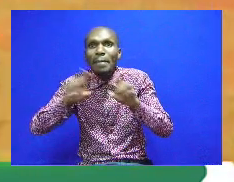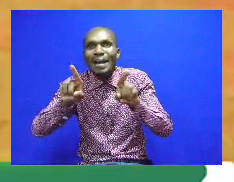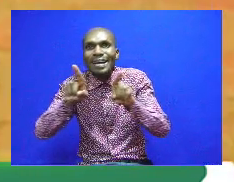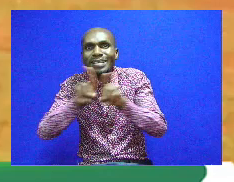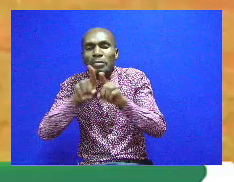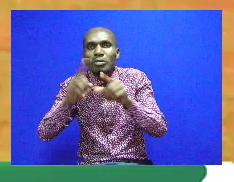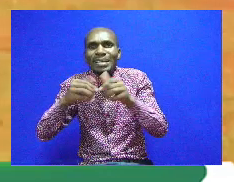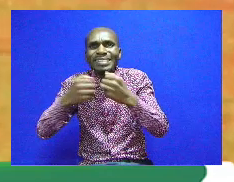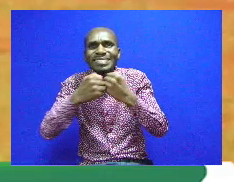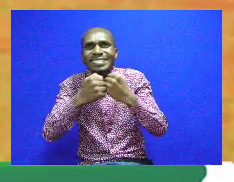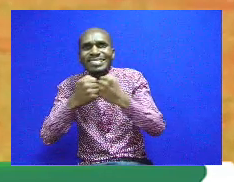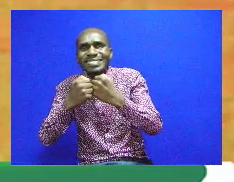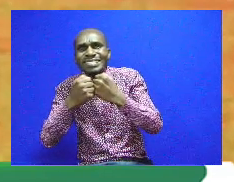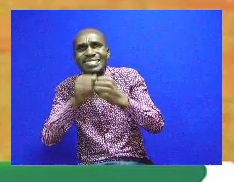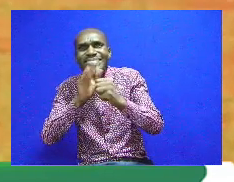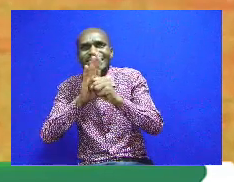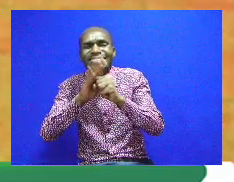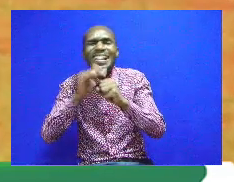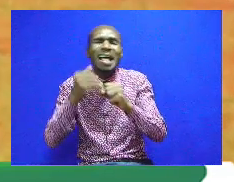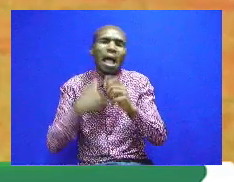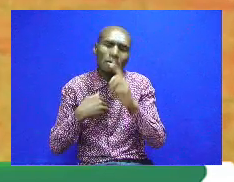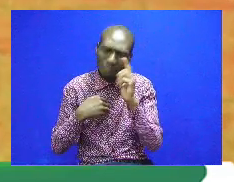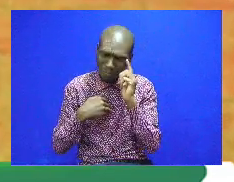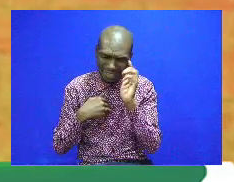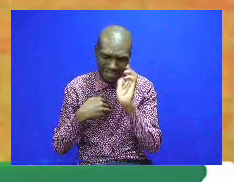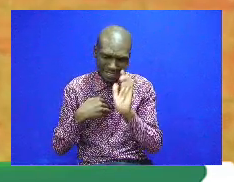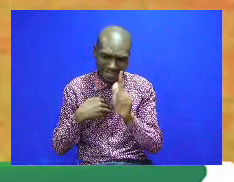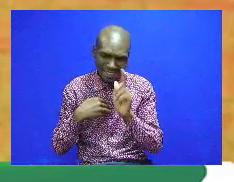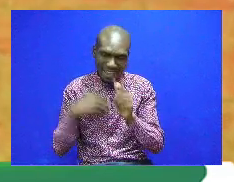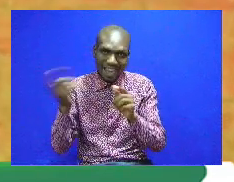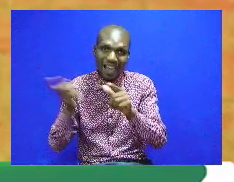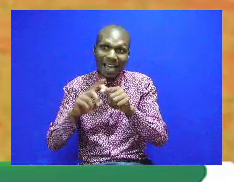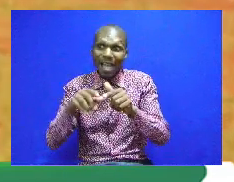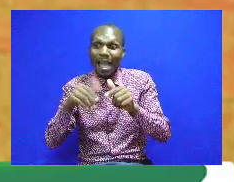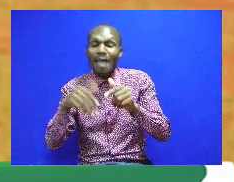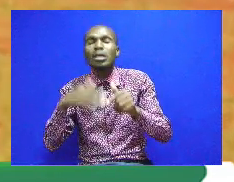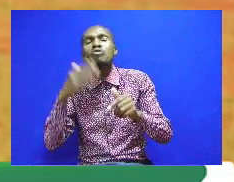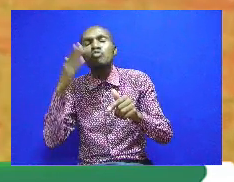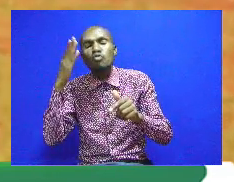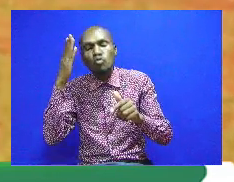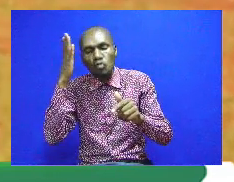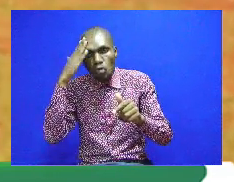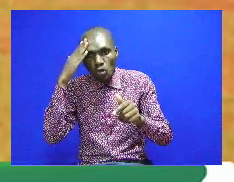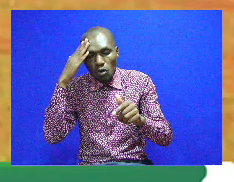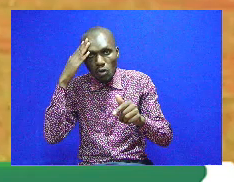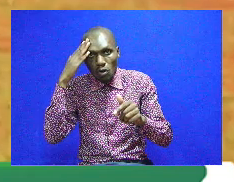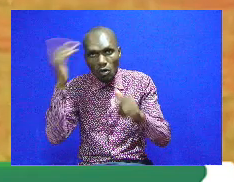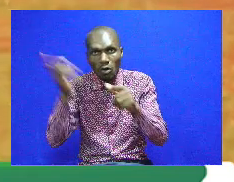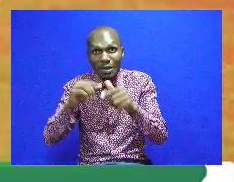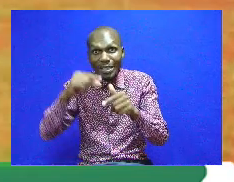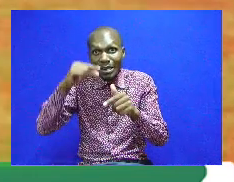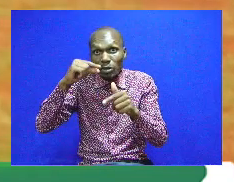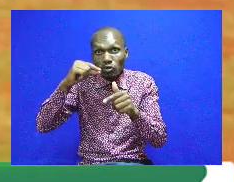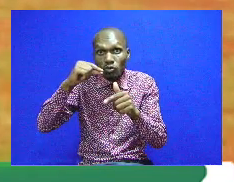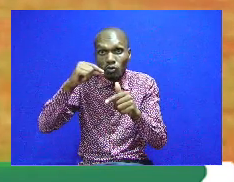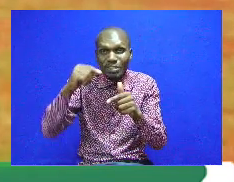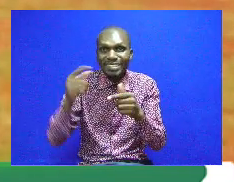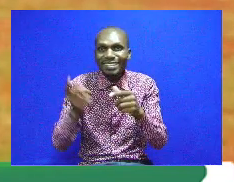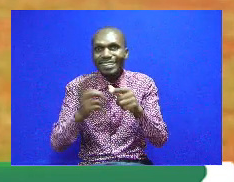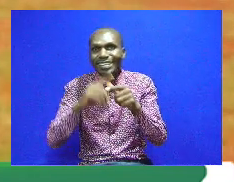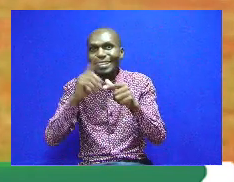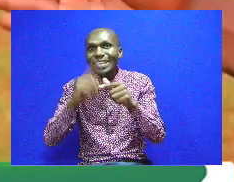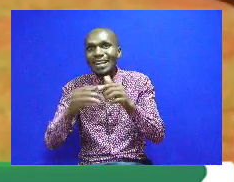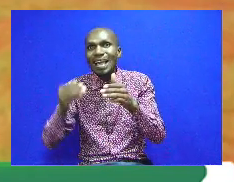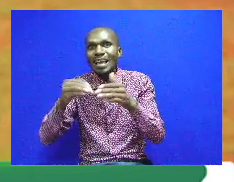Tumekuwa na changamoto mingi sana. Mengine mnajua kidogo